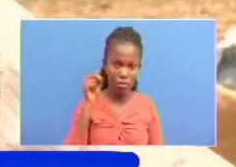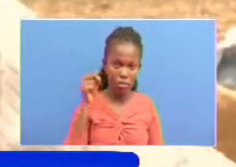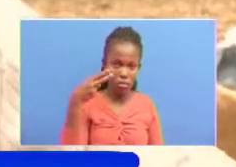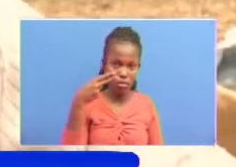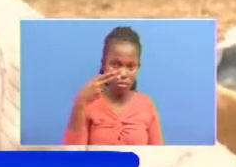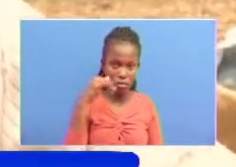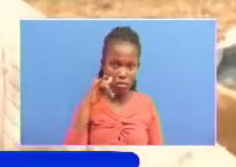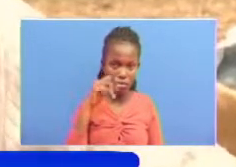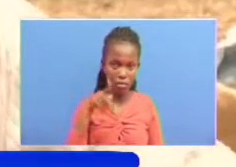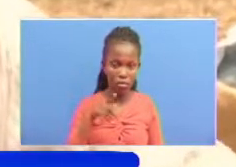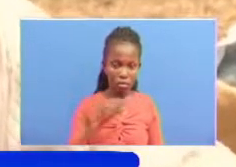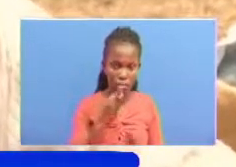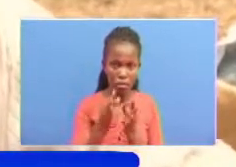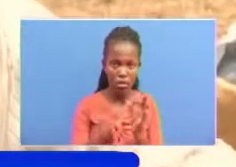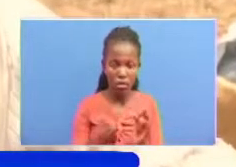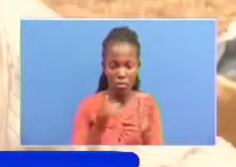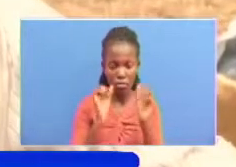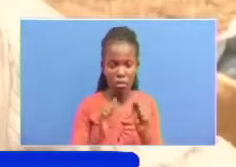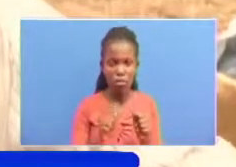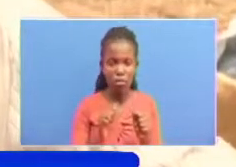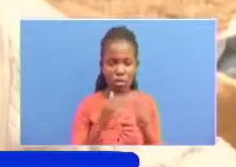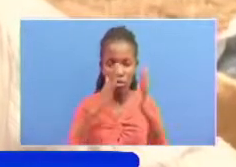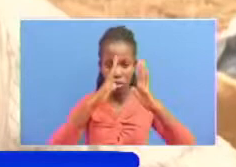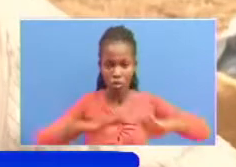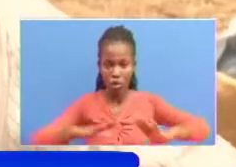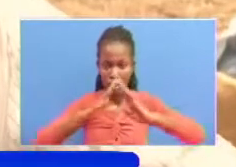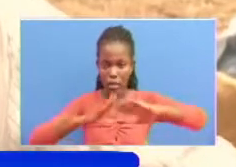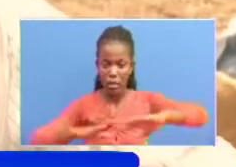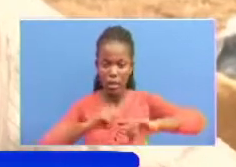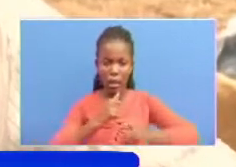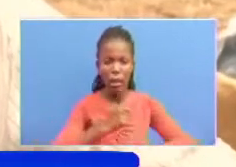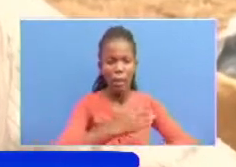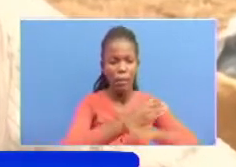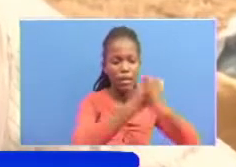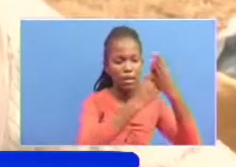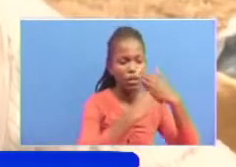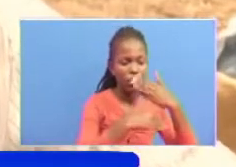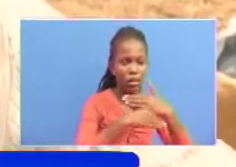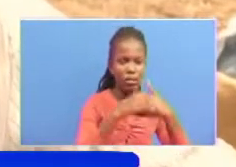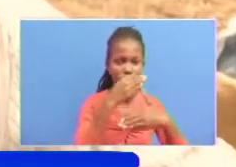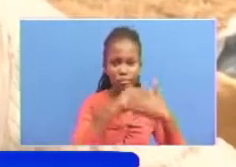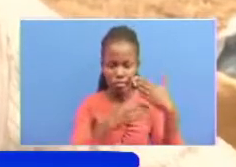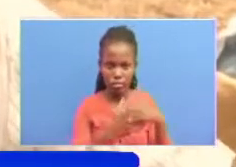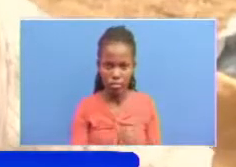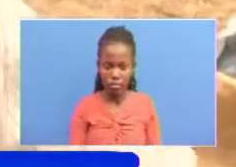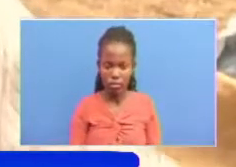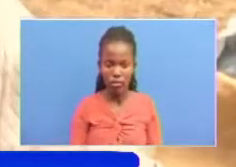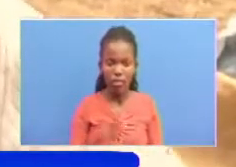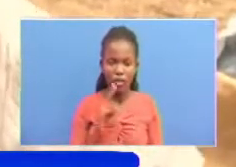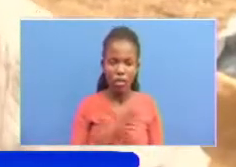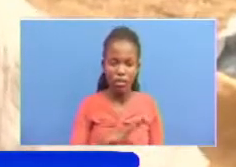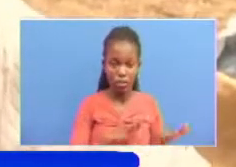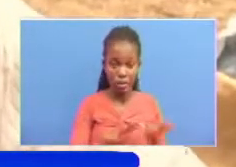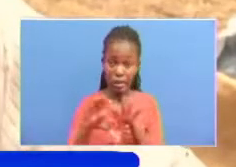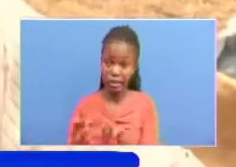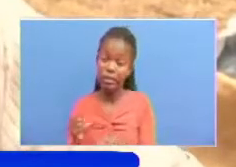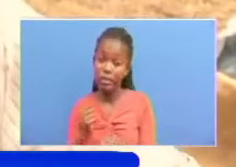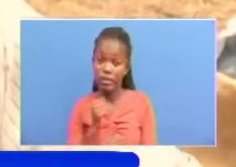ni etuwa kesi onundu etu zene kamo no ila tuipa atu ini nini ila tuipa